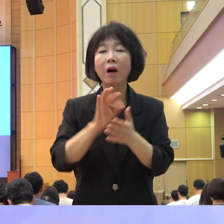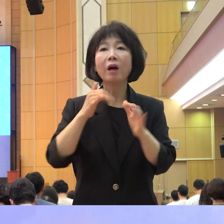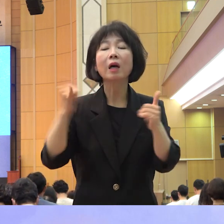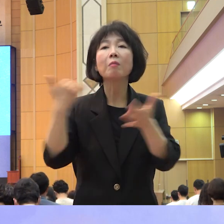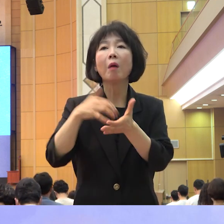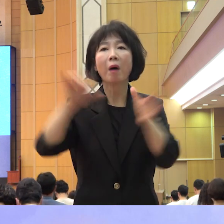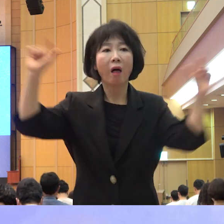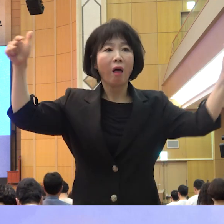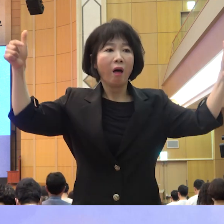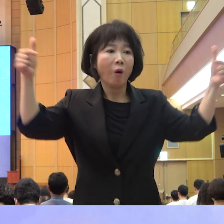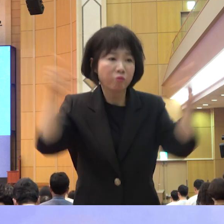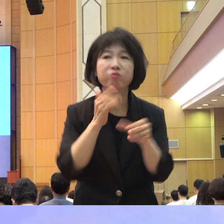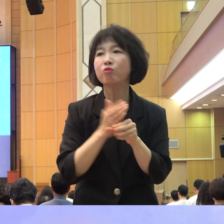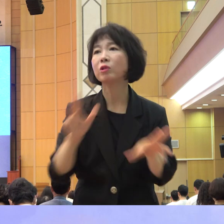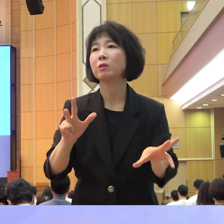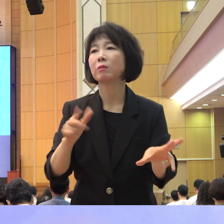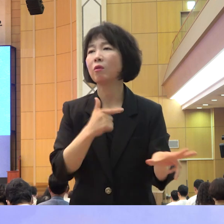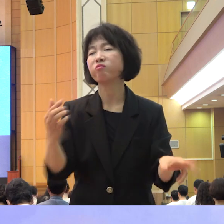있다고 하는데,